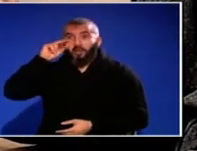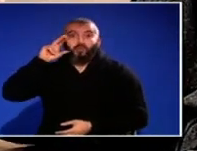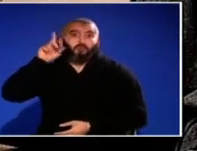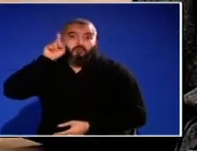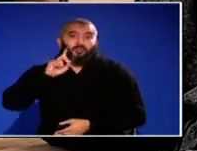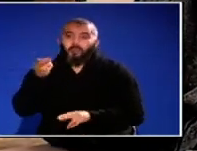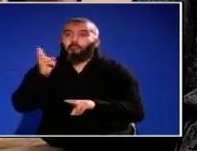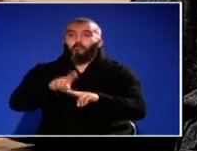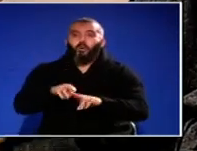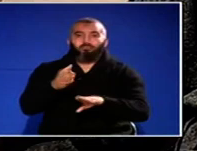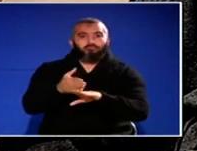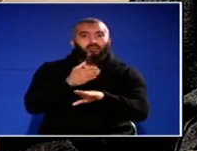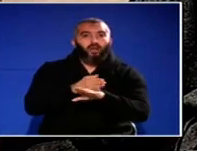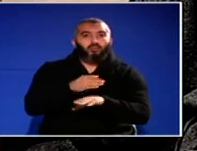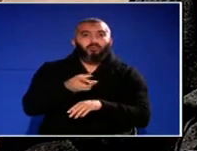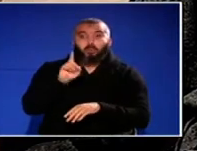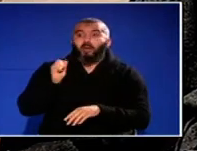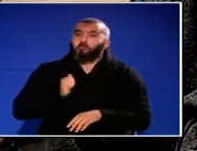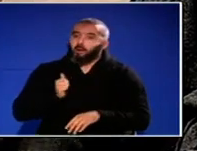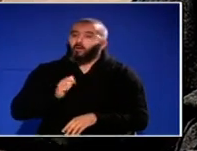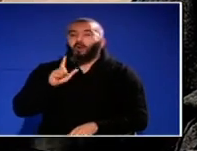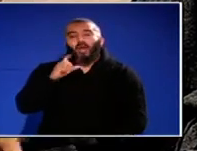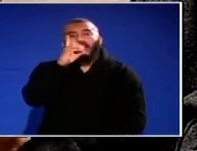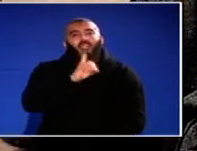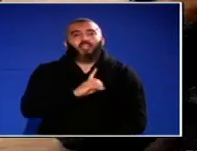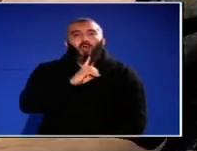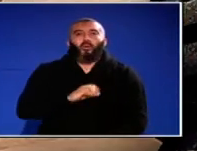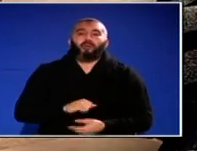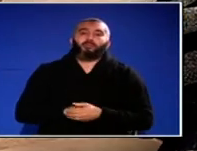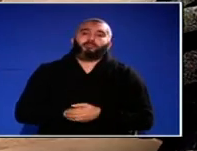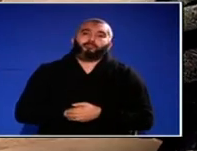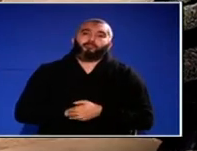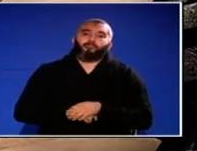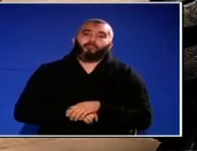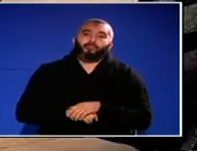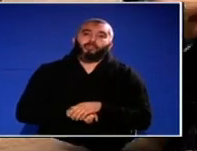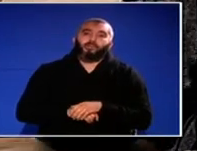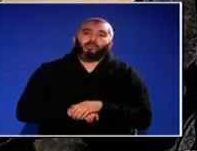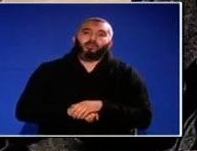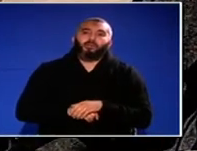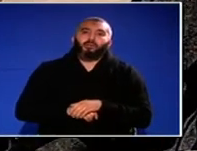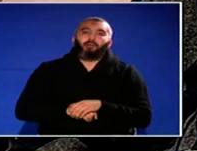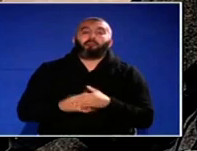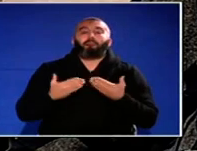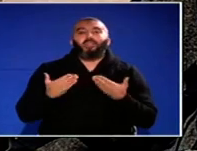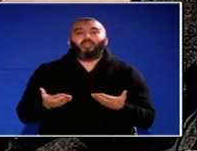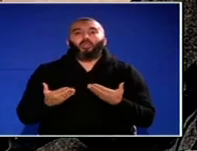بالوفاة عندها أيضا السدس إذا بنتها سبقت. أيوة. الآن